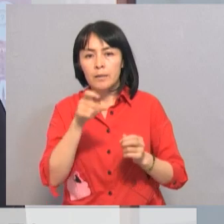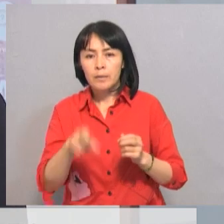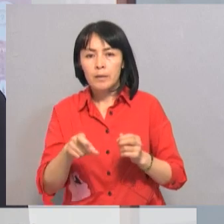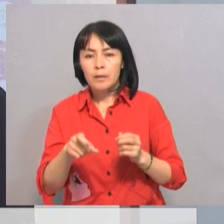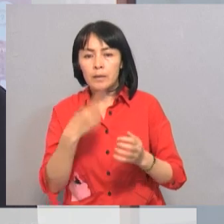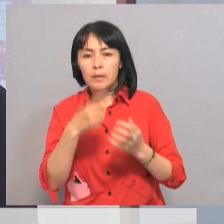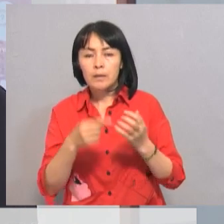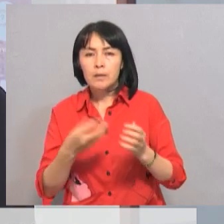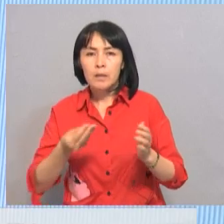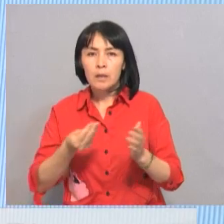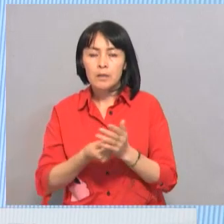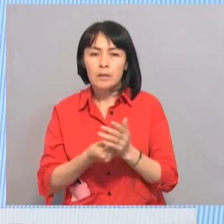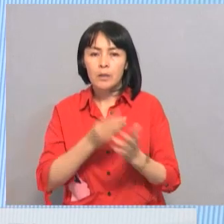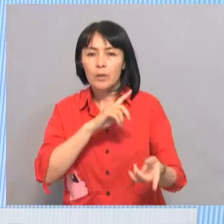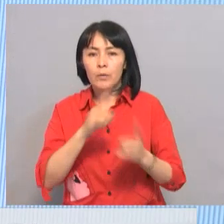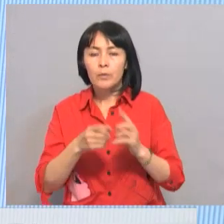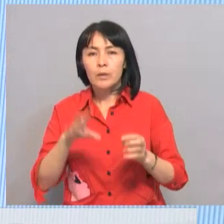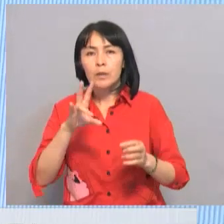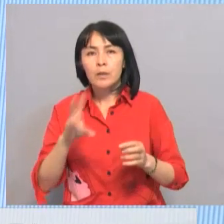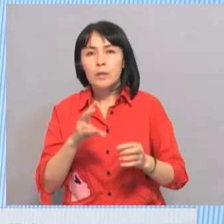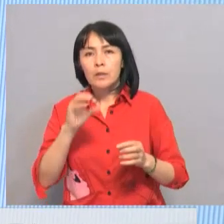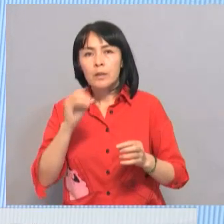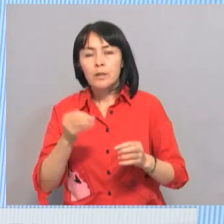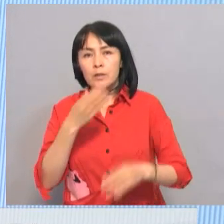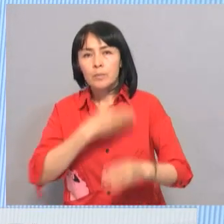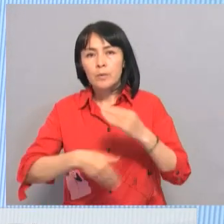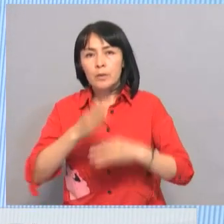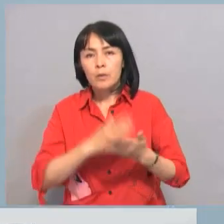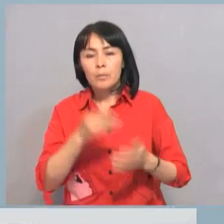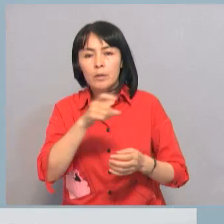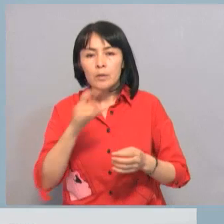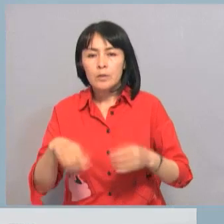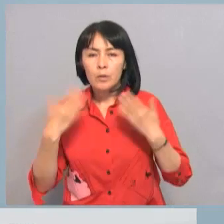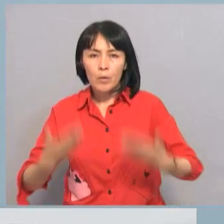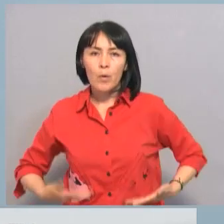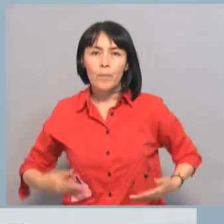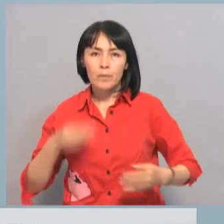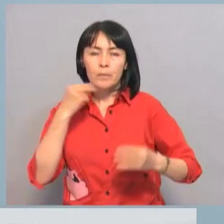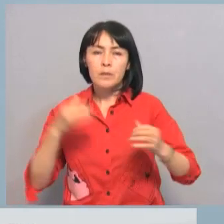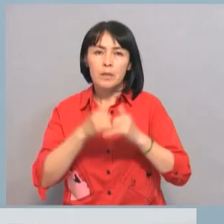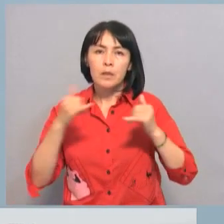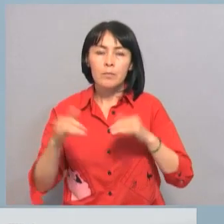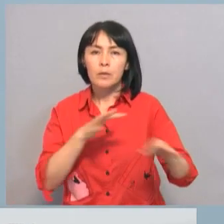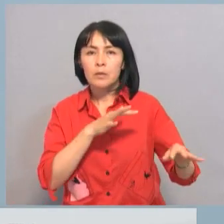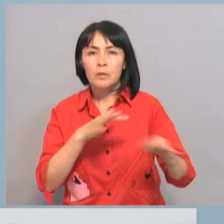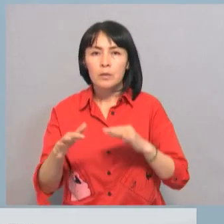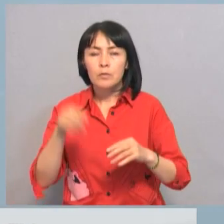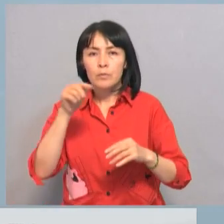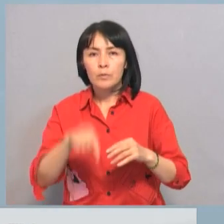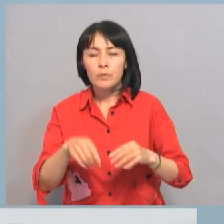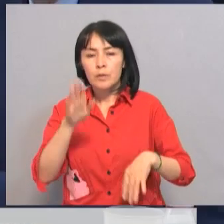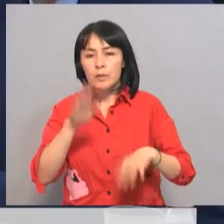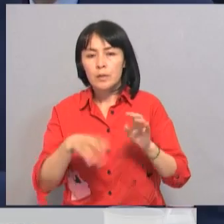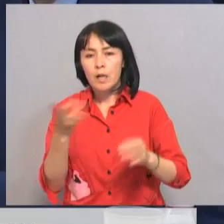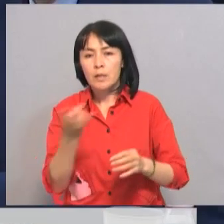жан басына шаққандағы қаржыландыруға өту. Назгүл Ерікқызы мүгедектігі бар азаматтардың өмір сүру сапасын арттыру шаралары туралы, оның ішінде